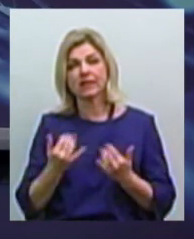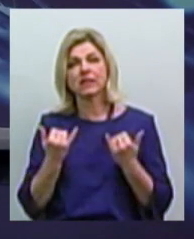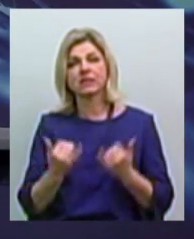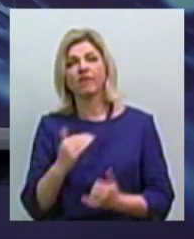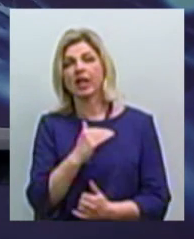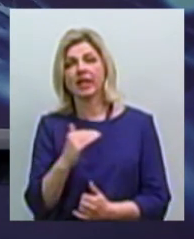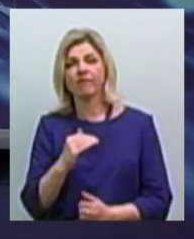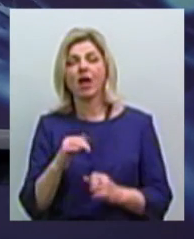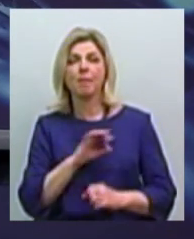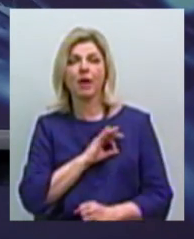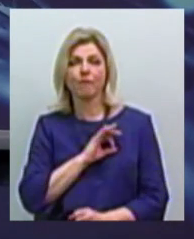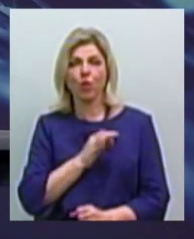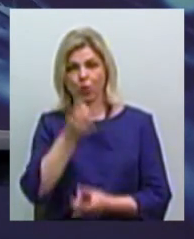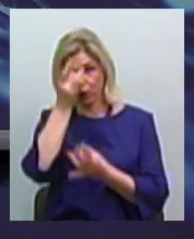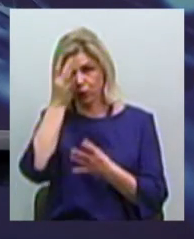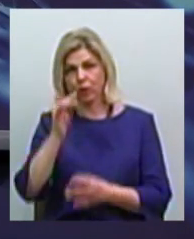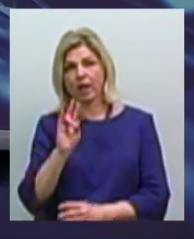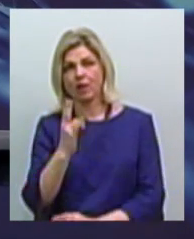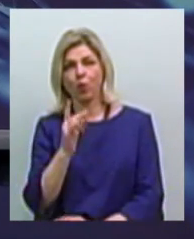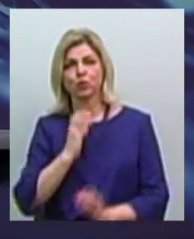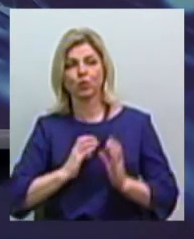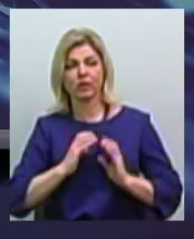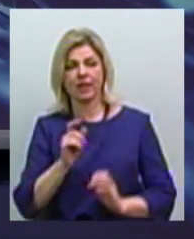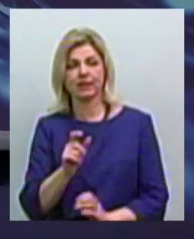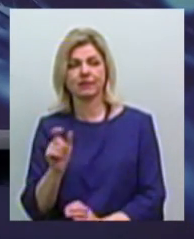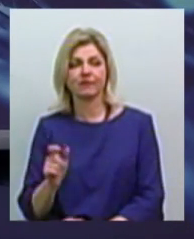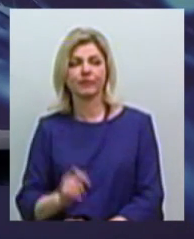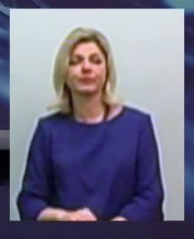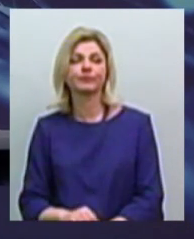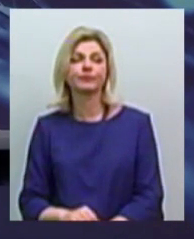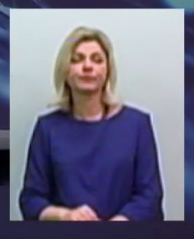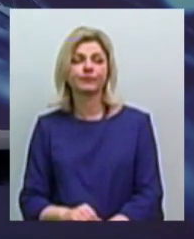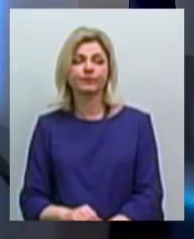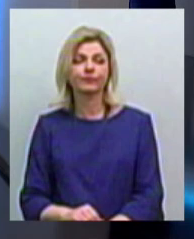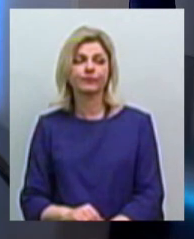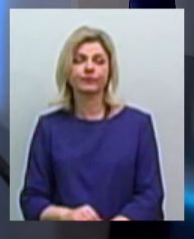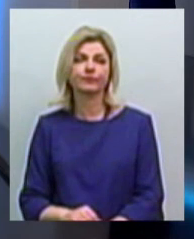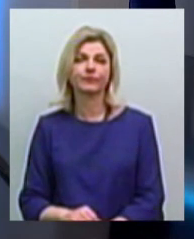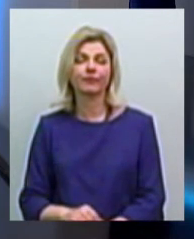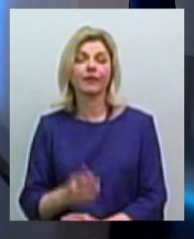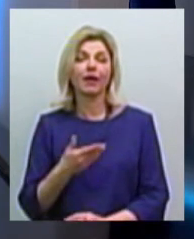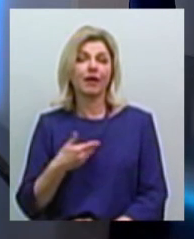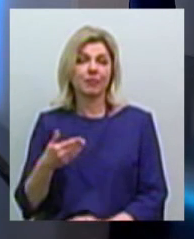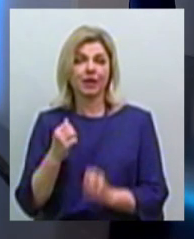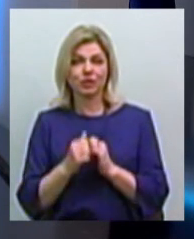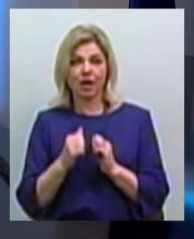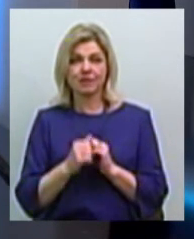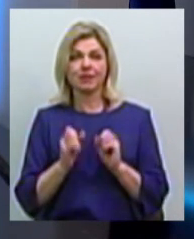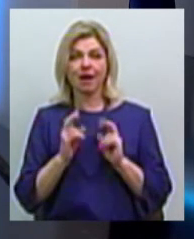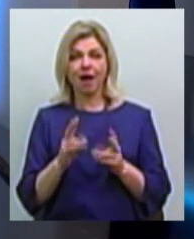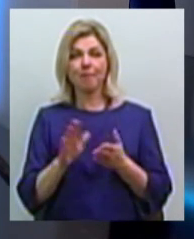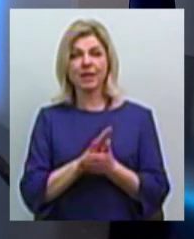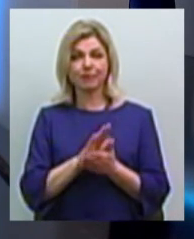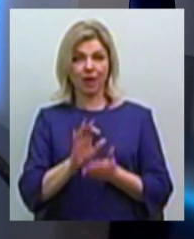рівень правової культури миколаївських студентів? Артем, Євген, будь ласка. Ми досить часто, як система безоплатної правової